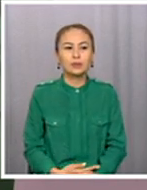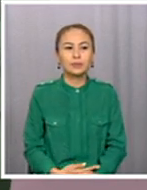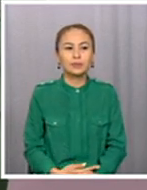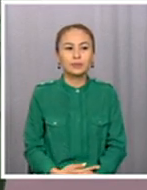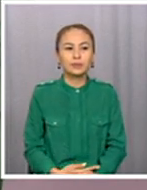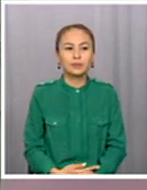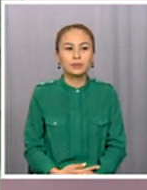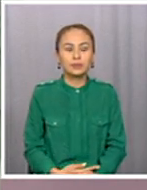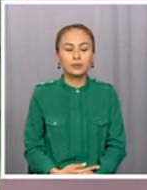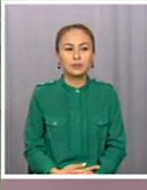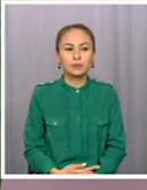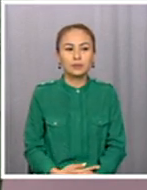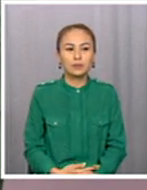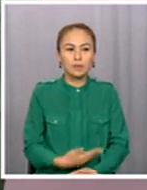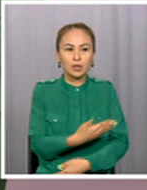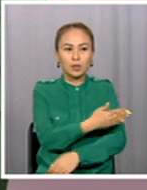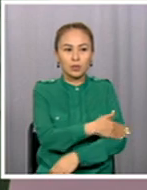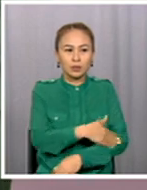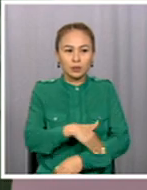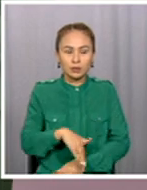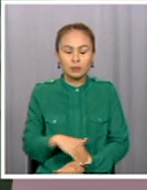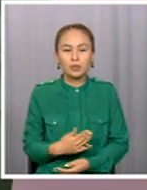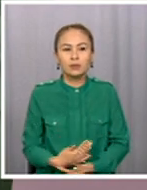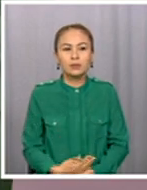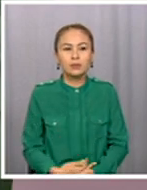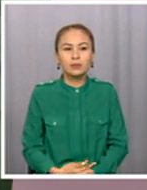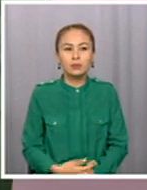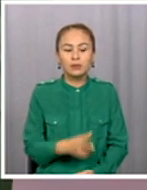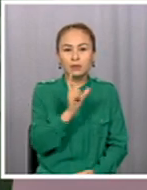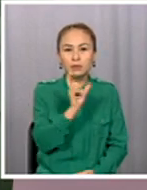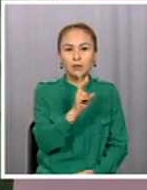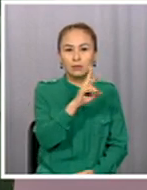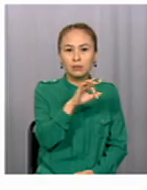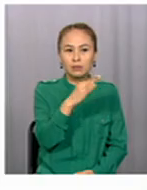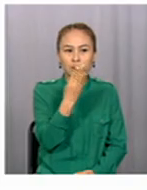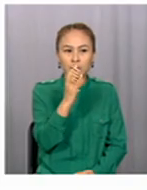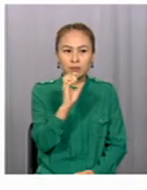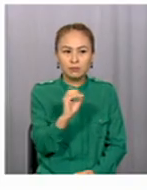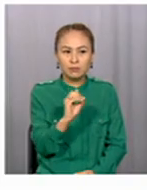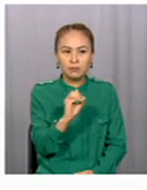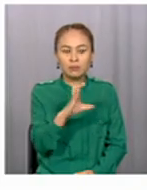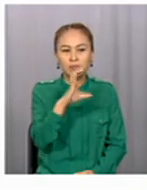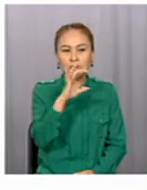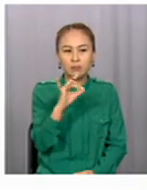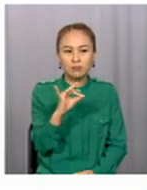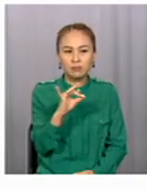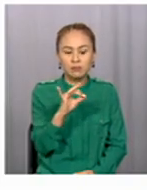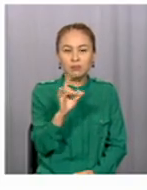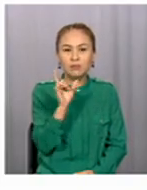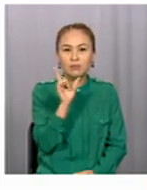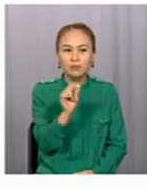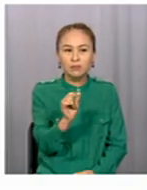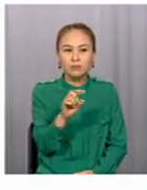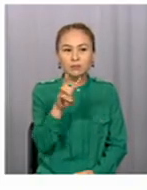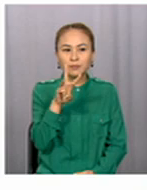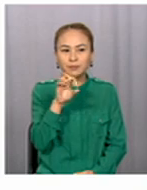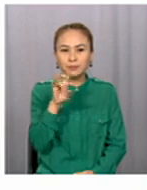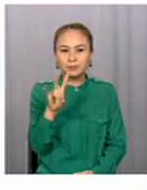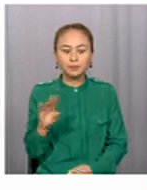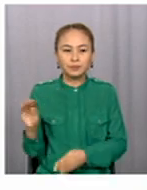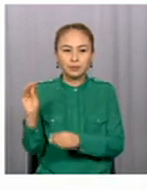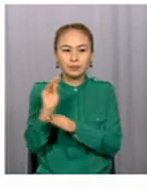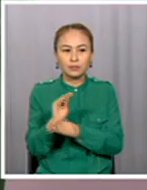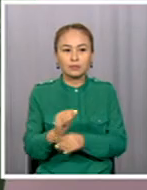Ол көшесімен. Түбірі көше. Сі тәуелдік жалғауы үшінші жақ.